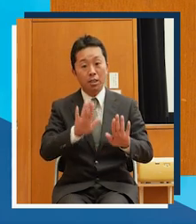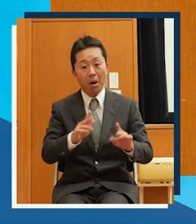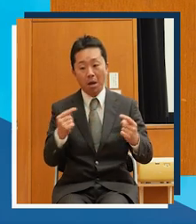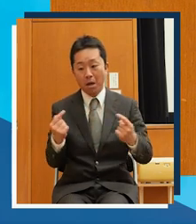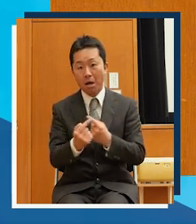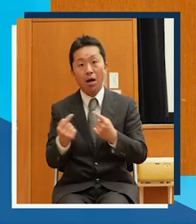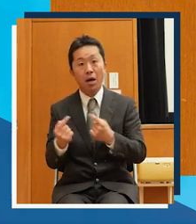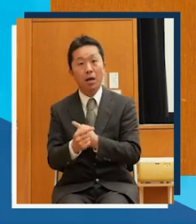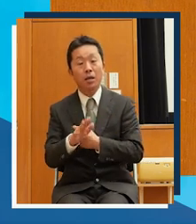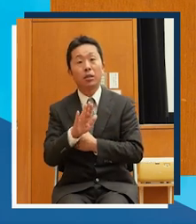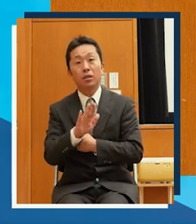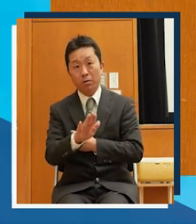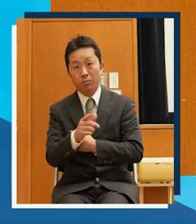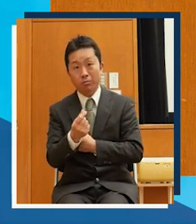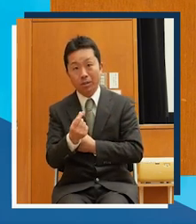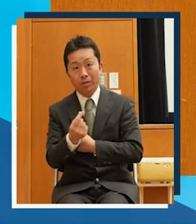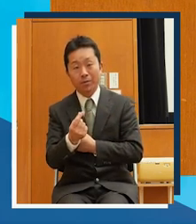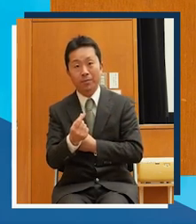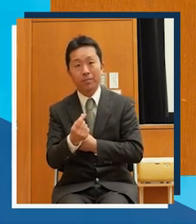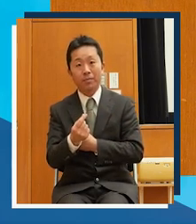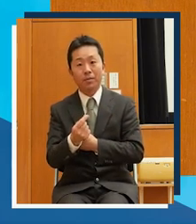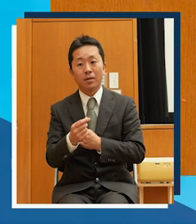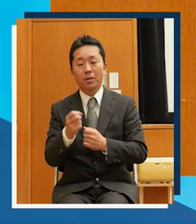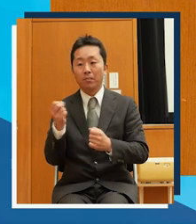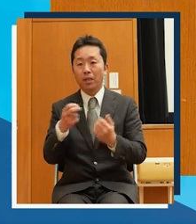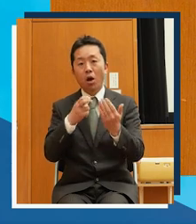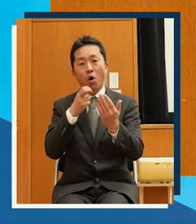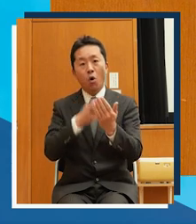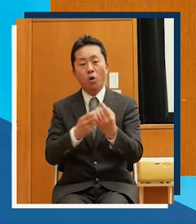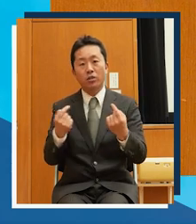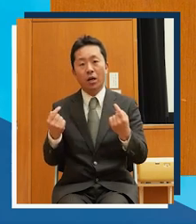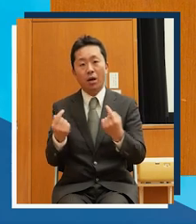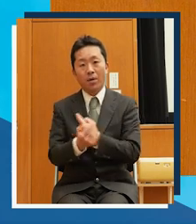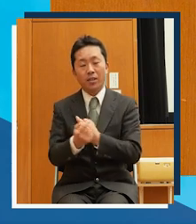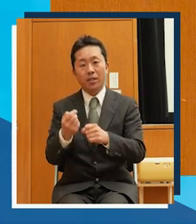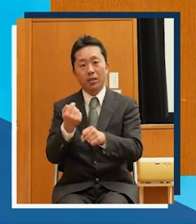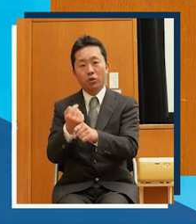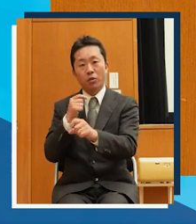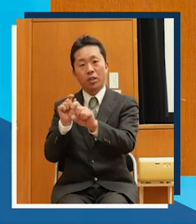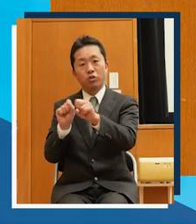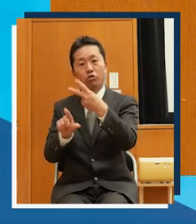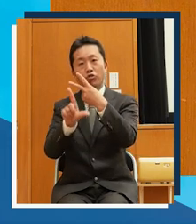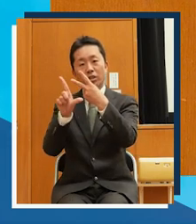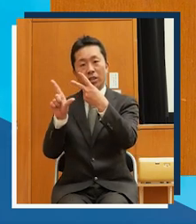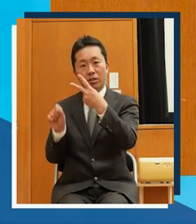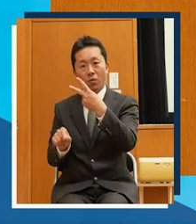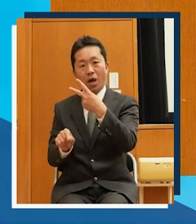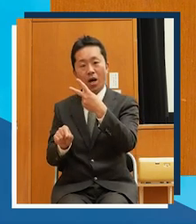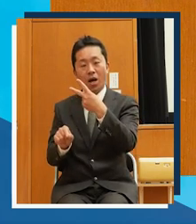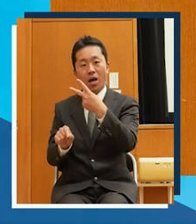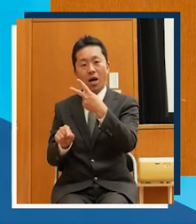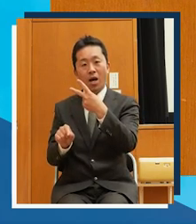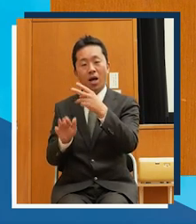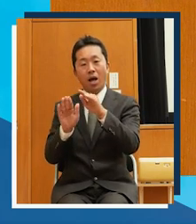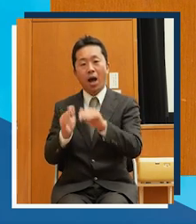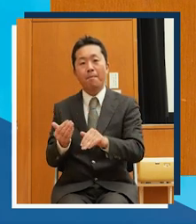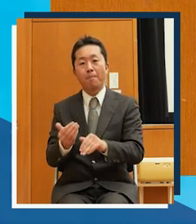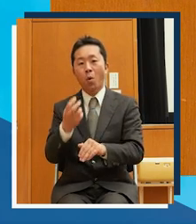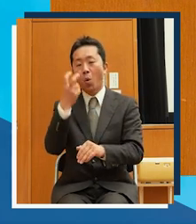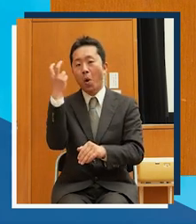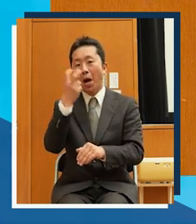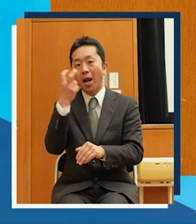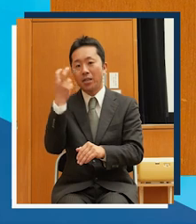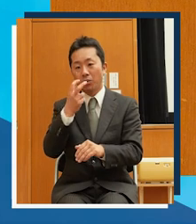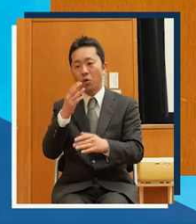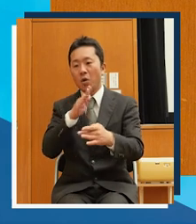てえ法律が変わりそして昨年12月にはえ安保関連3文書によって今までの